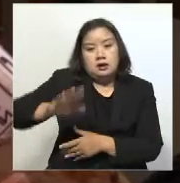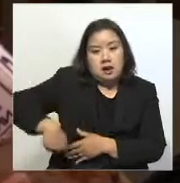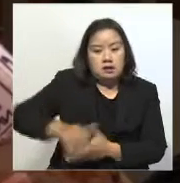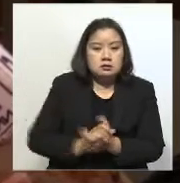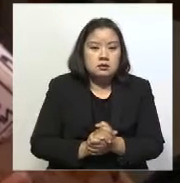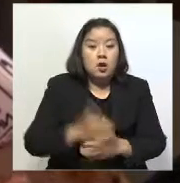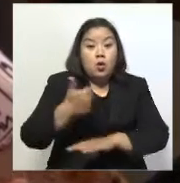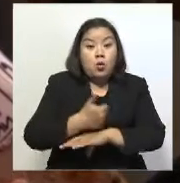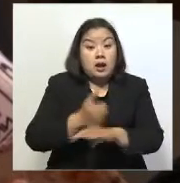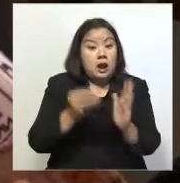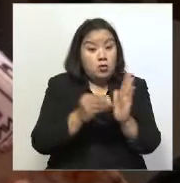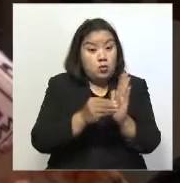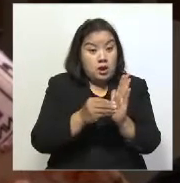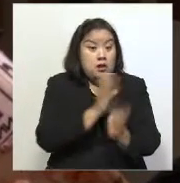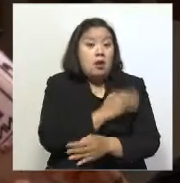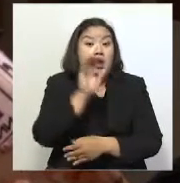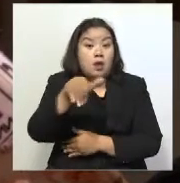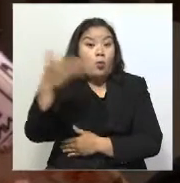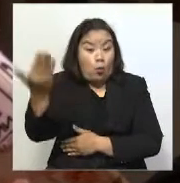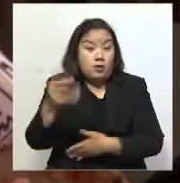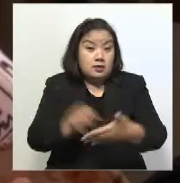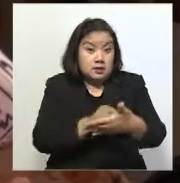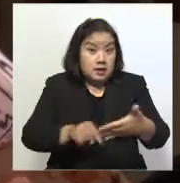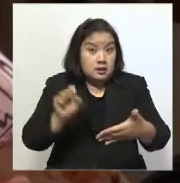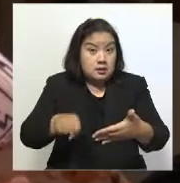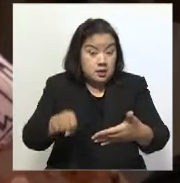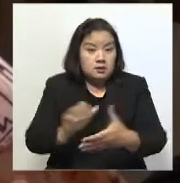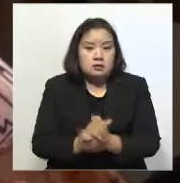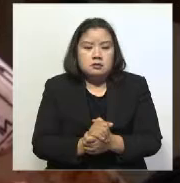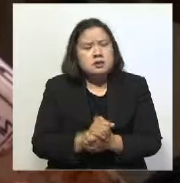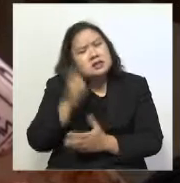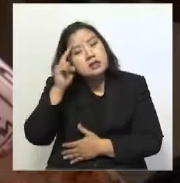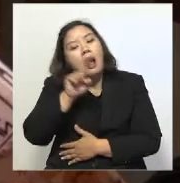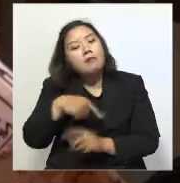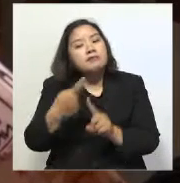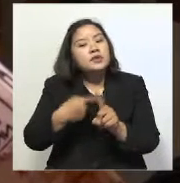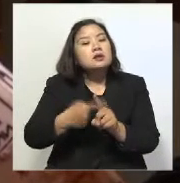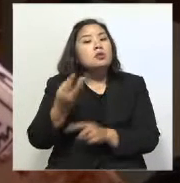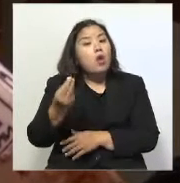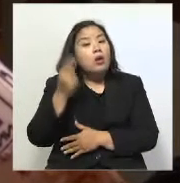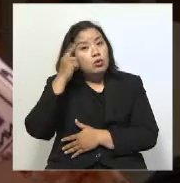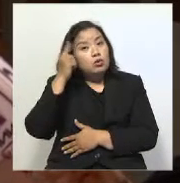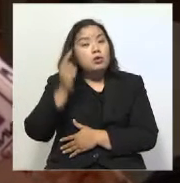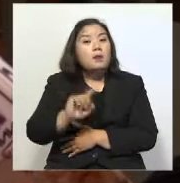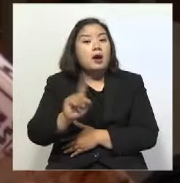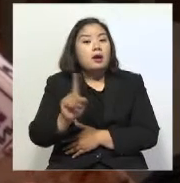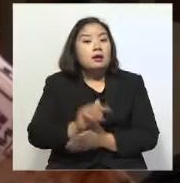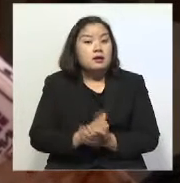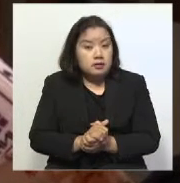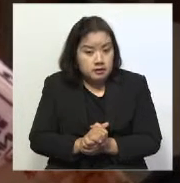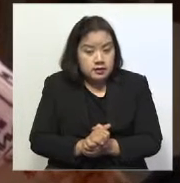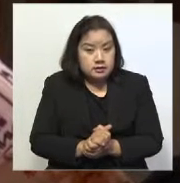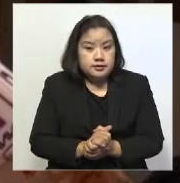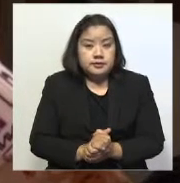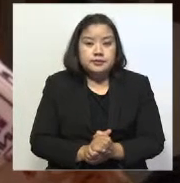ไม่ตอบว่าอะไรคือง่าย ชัดเจนนี้น่าจะ เพราะไม่แน่เหมือนกันว่า ประมาณเดือนไหนคะอาจารย์น่าจะมีความชัดเจนที่จะส่งร่างกลับม